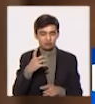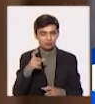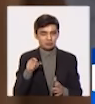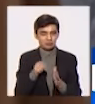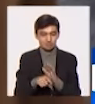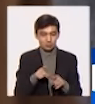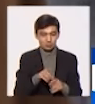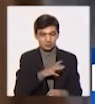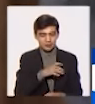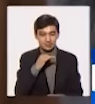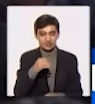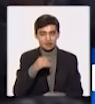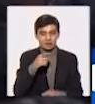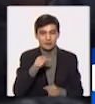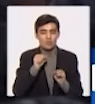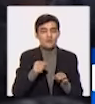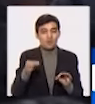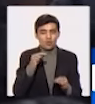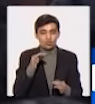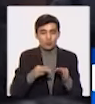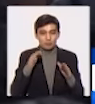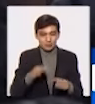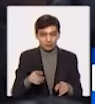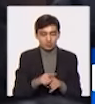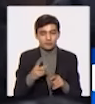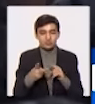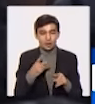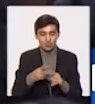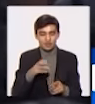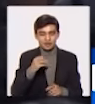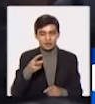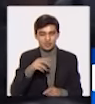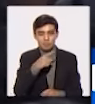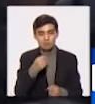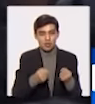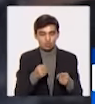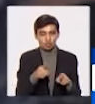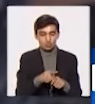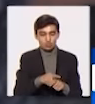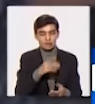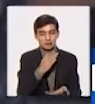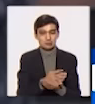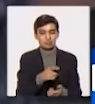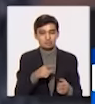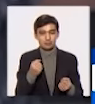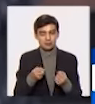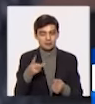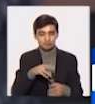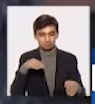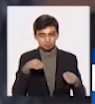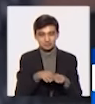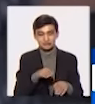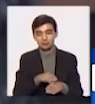тізгіндеген көлік. Күдіктінің қорғаушылары сот барысында осы оқиғаға екінші көліктің де қатысы бар екенін айтты. Және тергеу кезінде екі